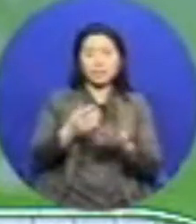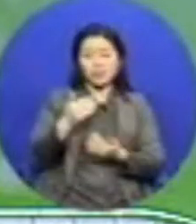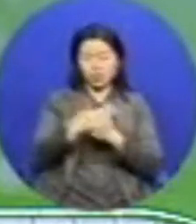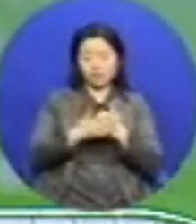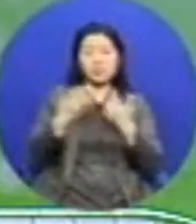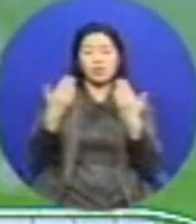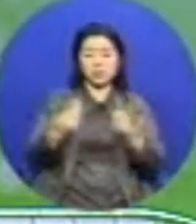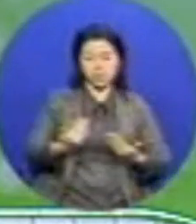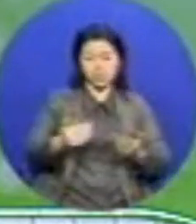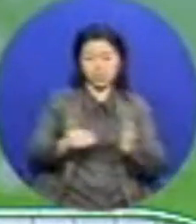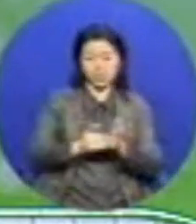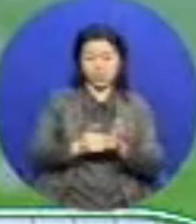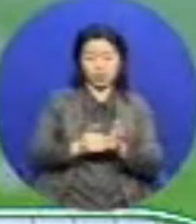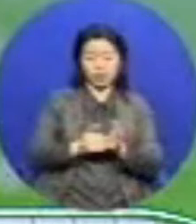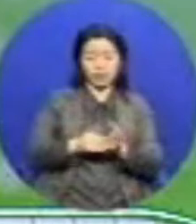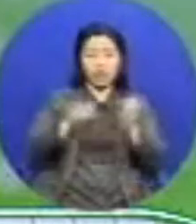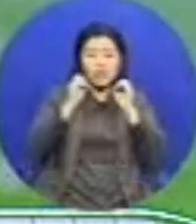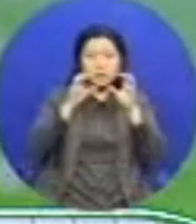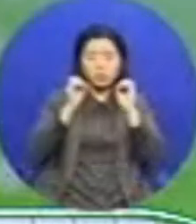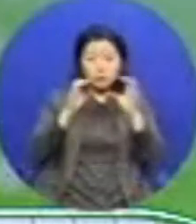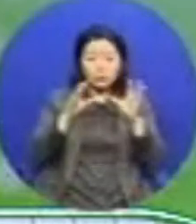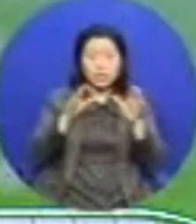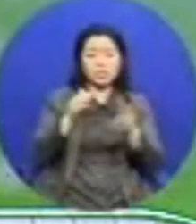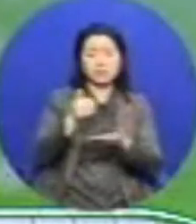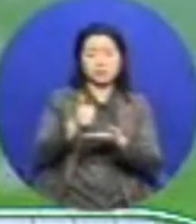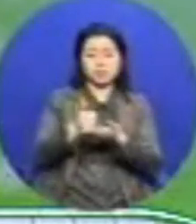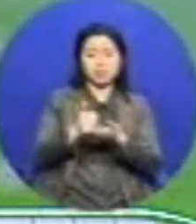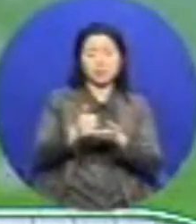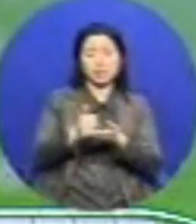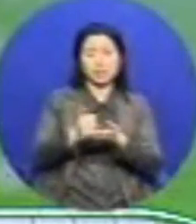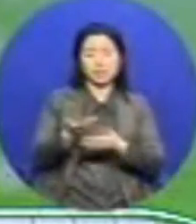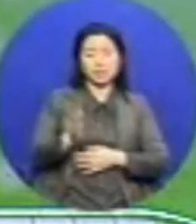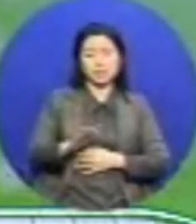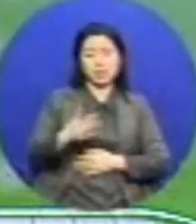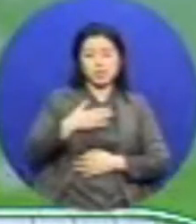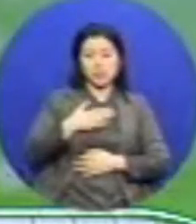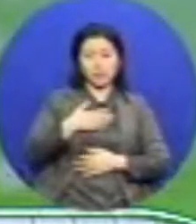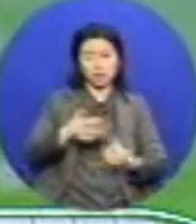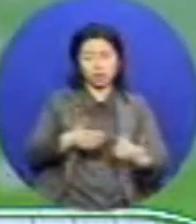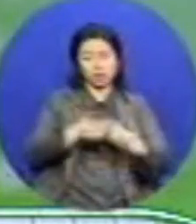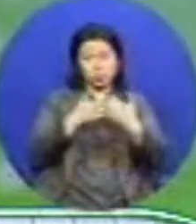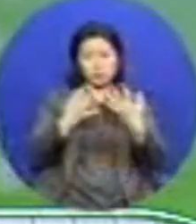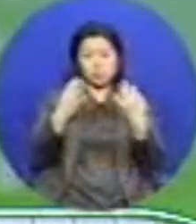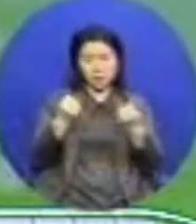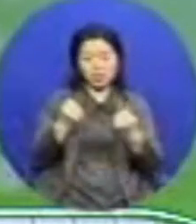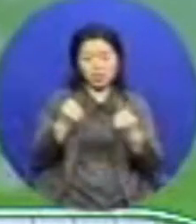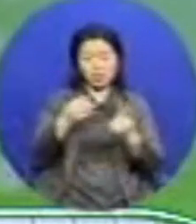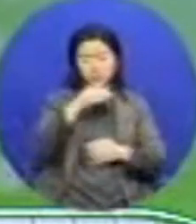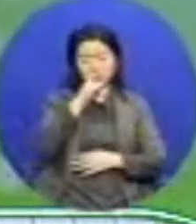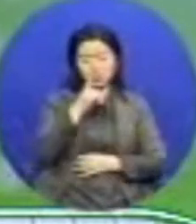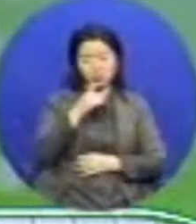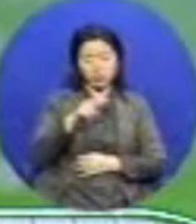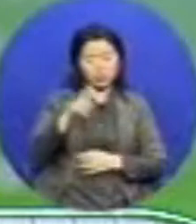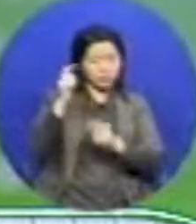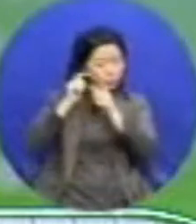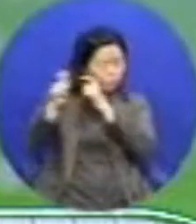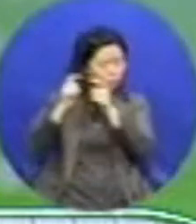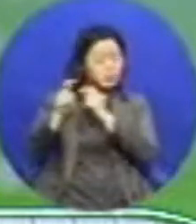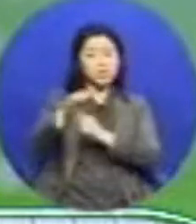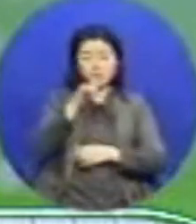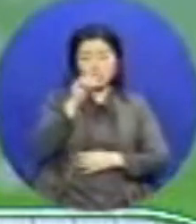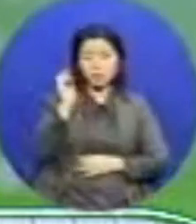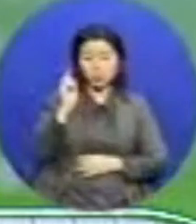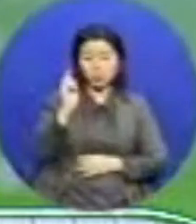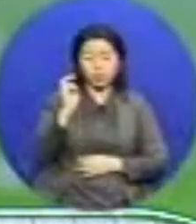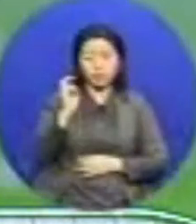이미지만 제가 참 많은 도전을 받았어요 그 전도사님이 고민이 있으셨던 입니다